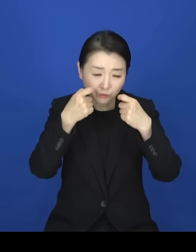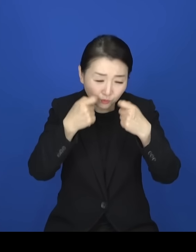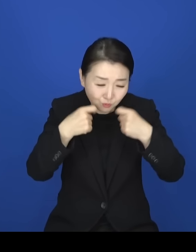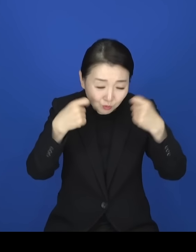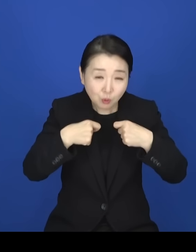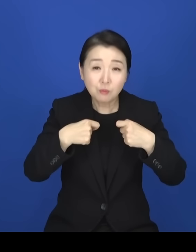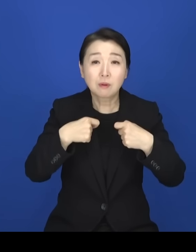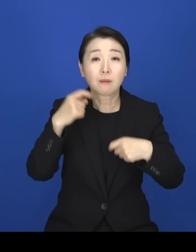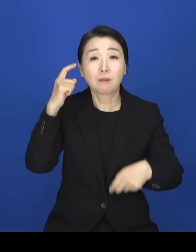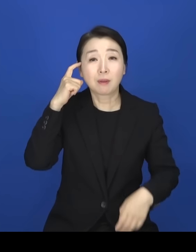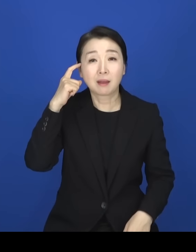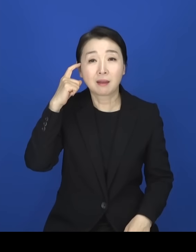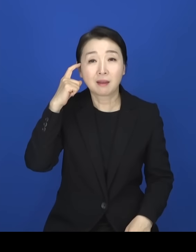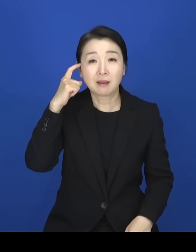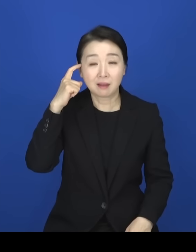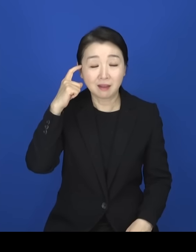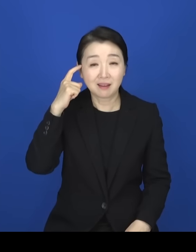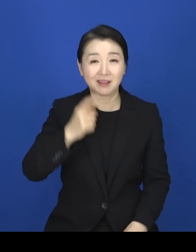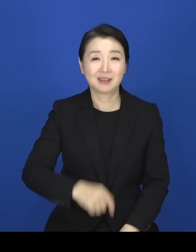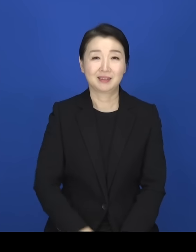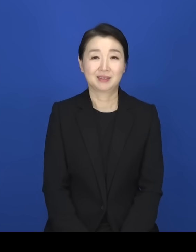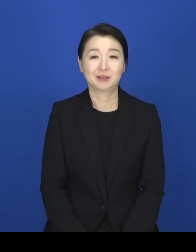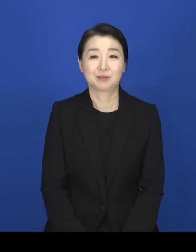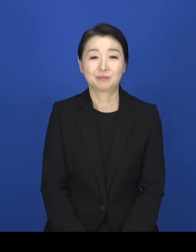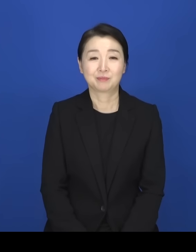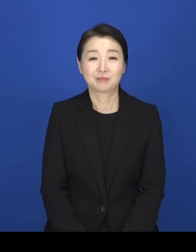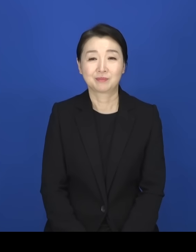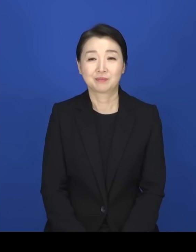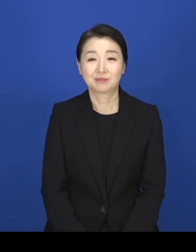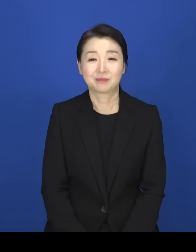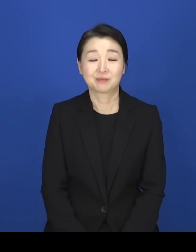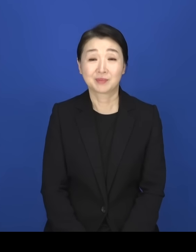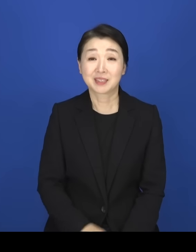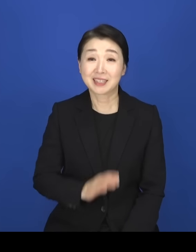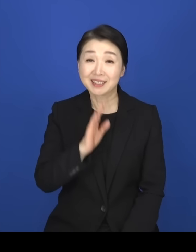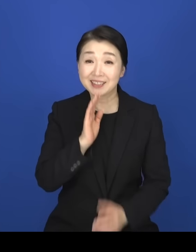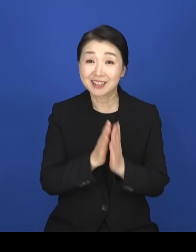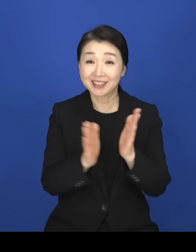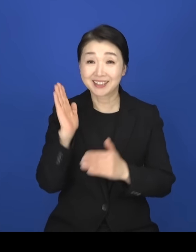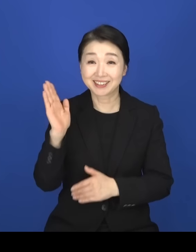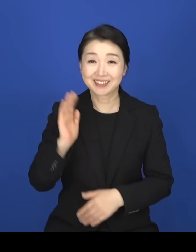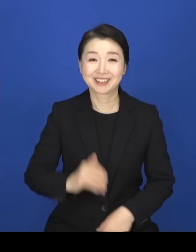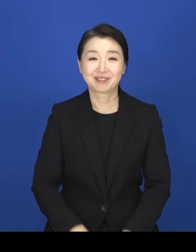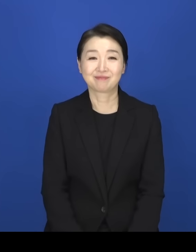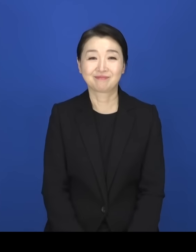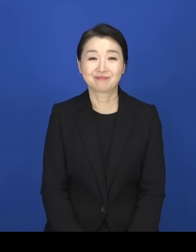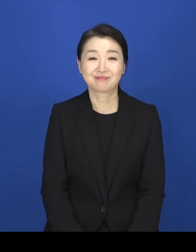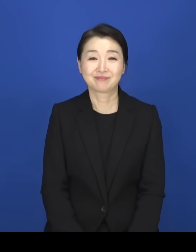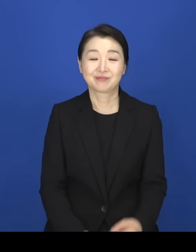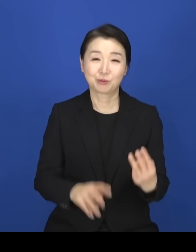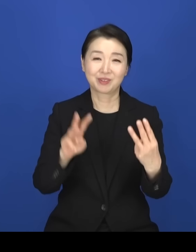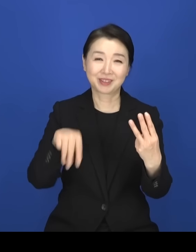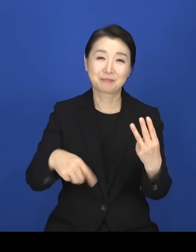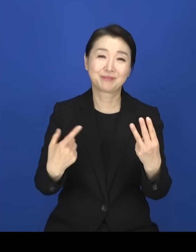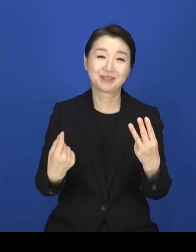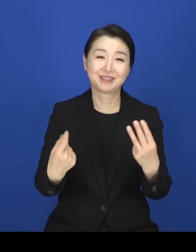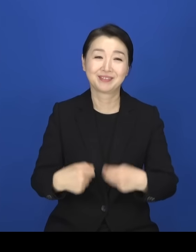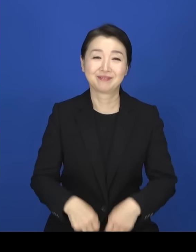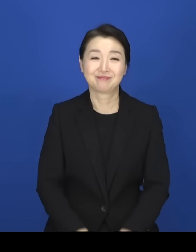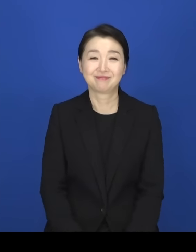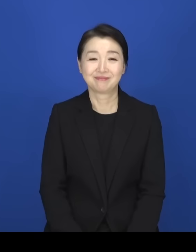쏟게 되었는지 이제 그 이야기를 나눠보겠어요. 이제 예. 이제 본격적인 얘기를 들어가는. 그래요, 그래요. 네. 오늘 3부 할 것